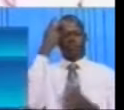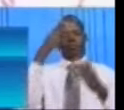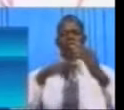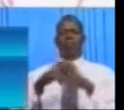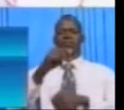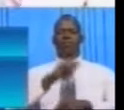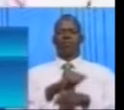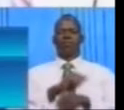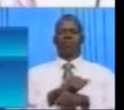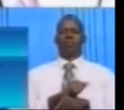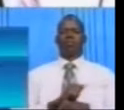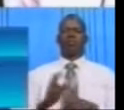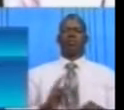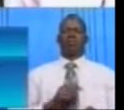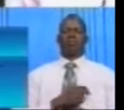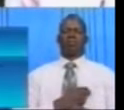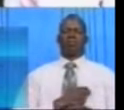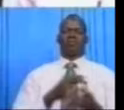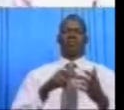d'activité de notre banque pour